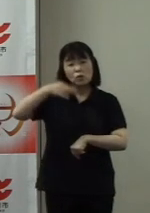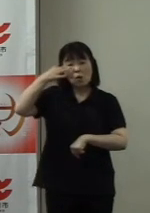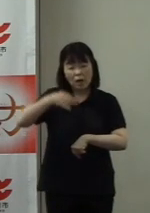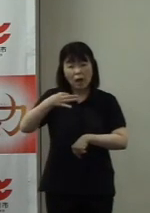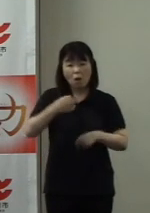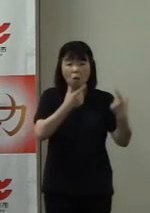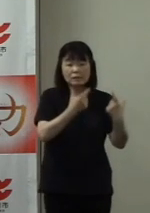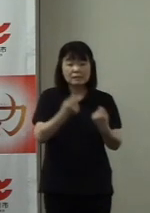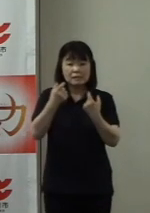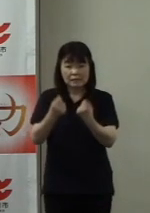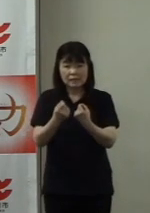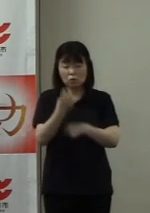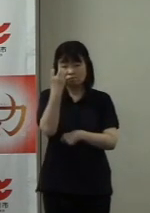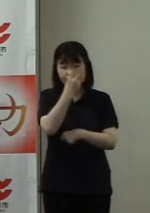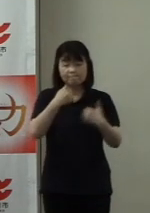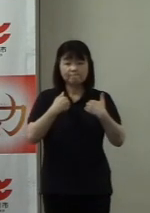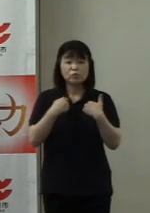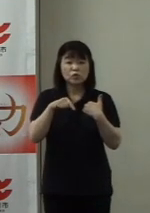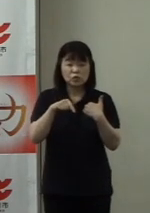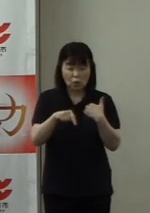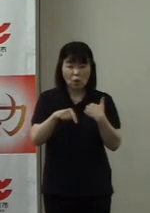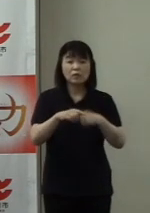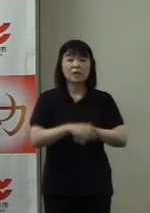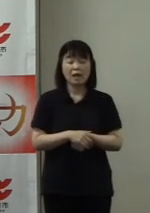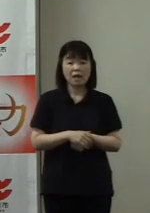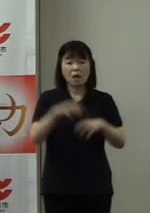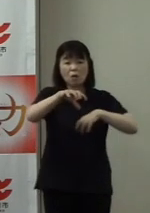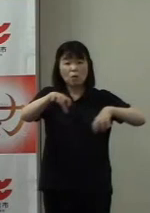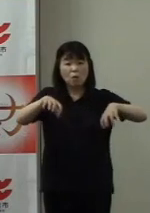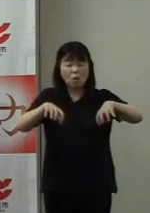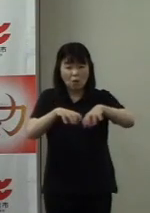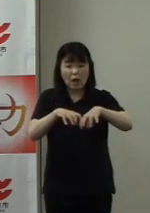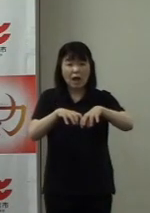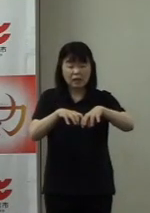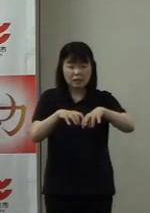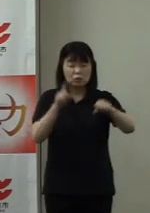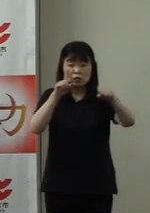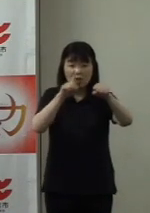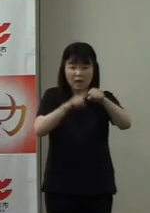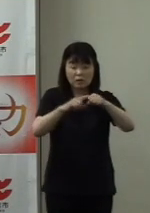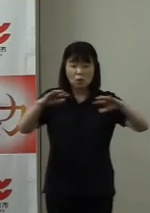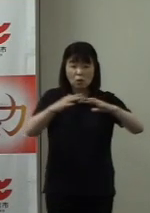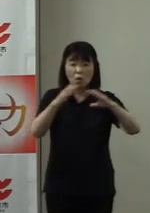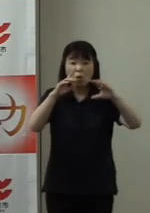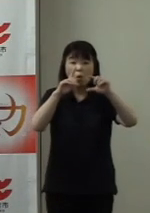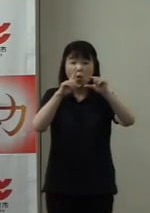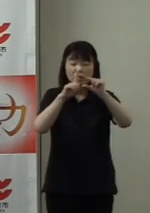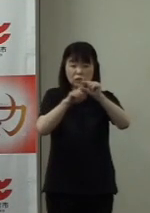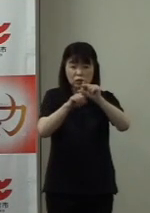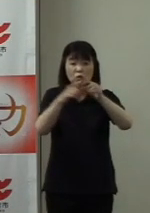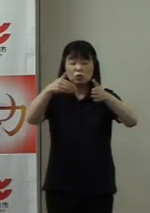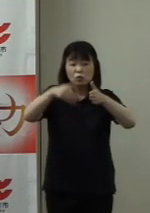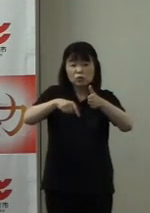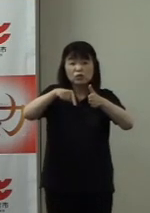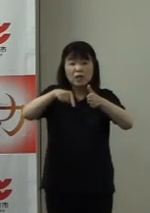ということで、今回、一定程度その交換 に向けての協議が進んでいる中で、じゃあ正式にその評価をしてどの